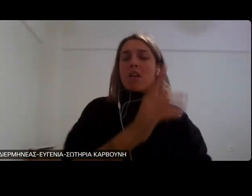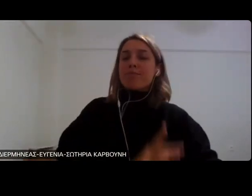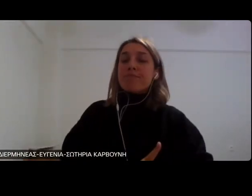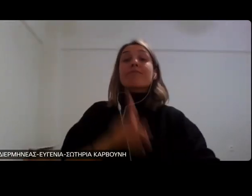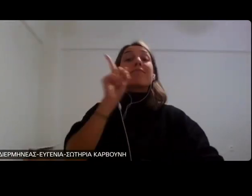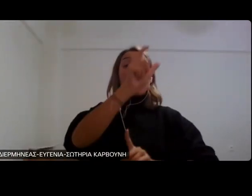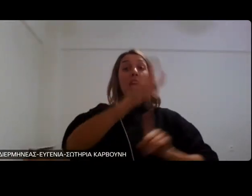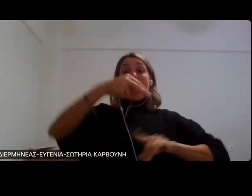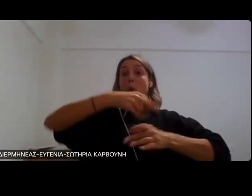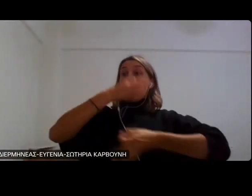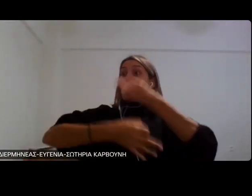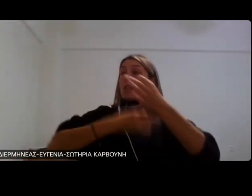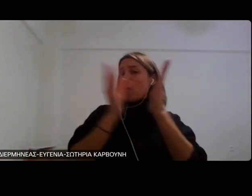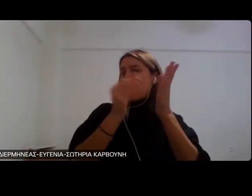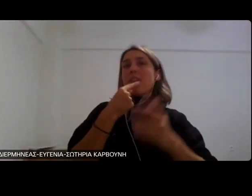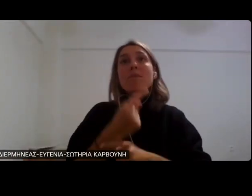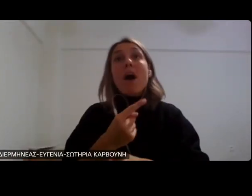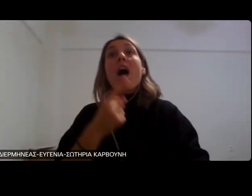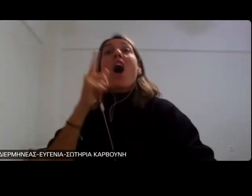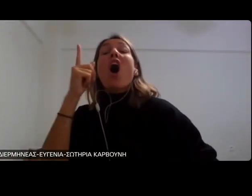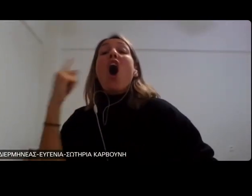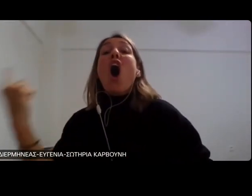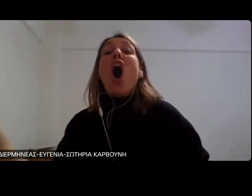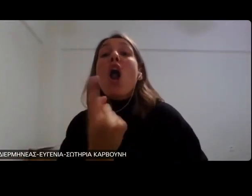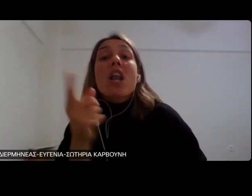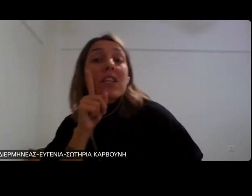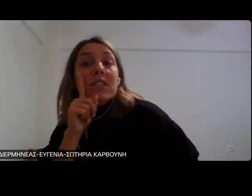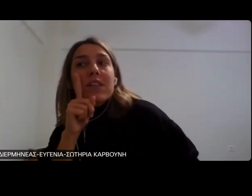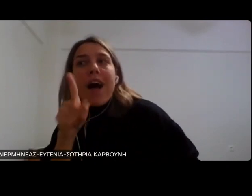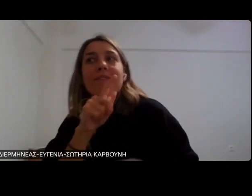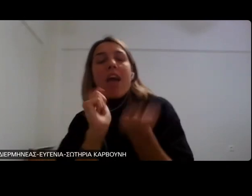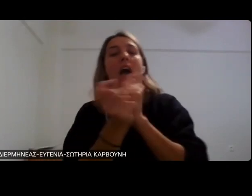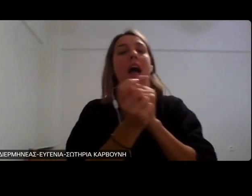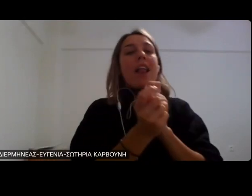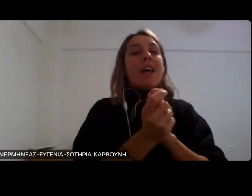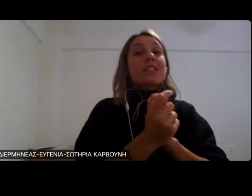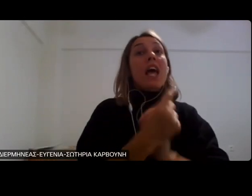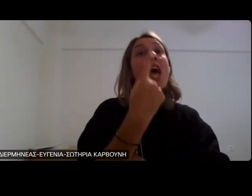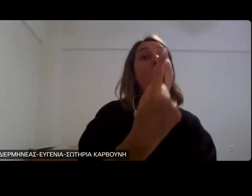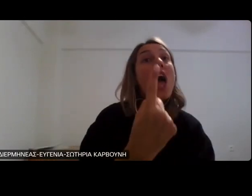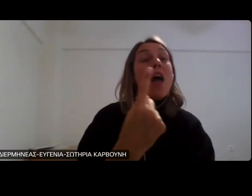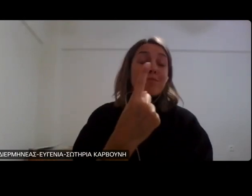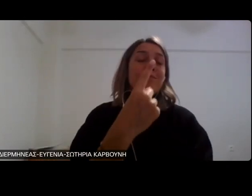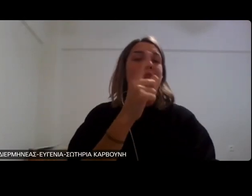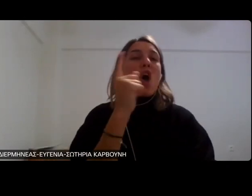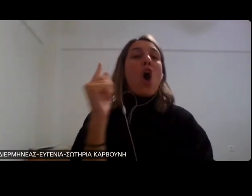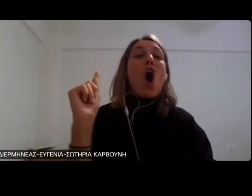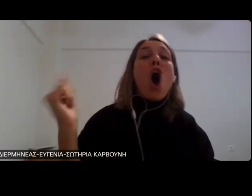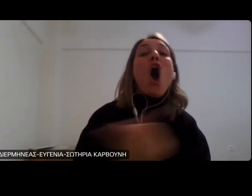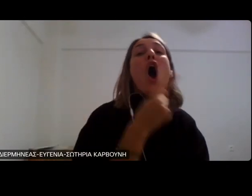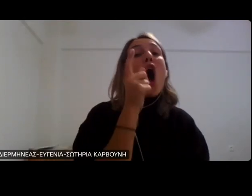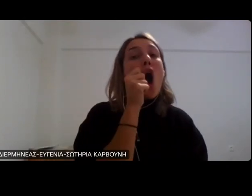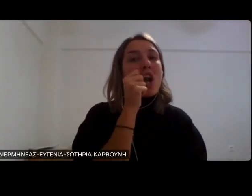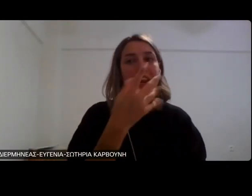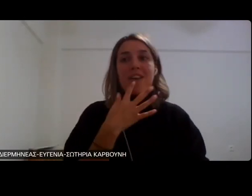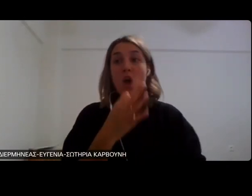από αυτόν και τον γυρίζει στο αρσενικό γένος, απλά και μόνο επειδή υπάρχει ένας άντρας ανάμεσα σε 10 γυναίκες. Προς τι αυτή η αθόρμητη συγγνώμη